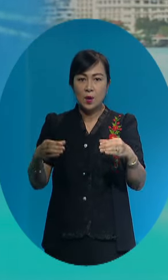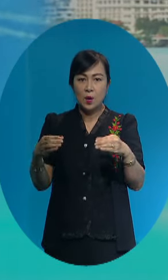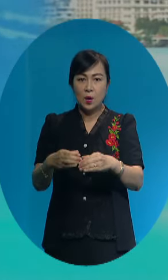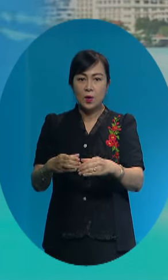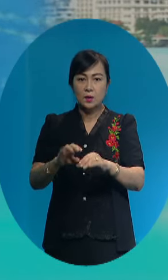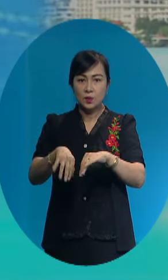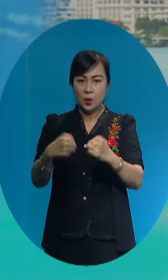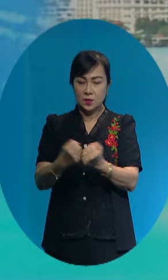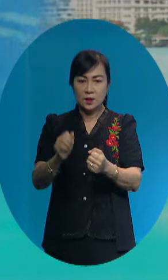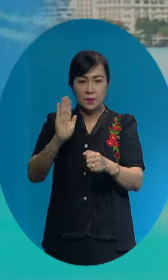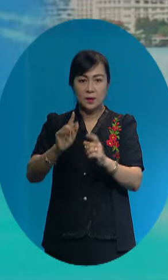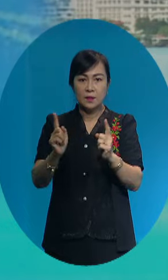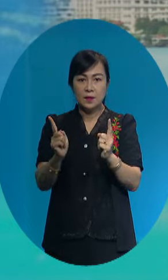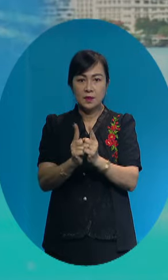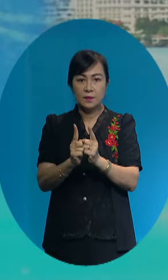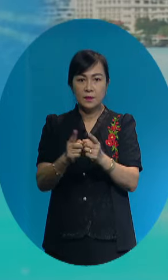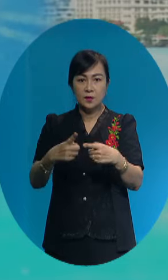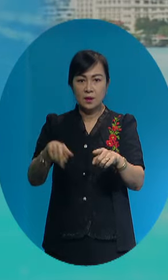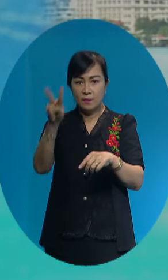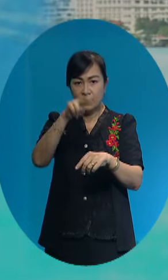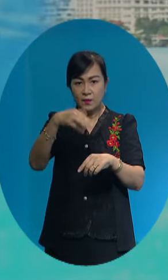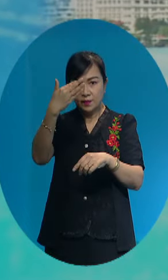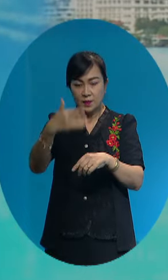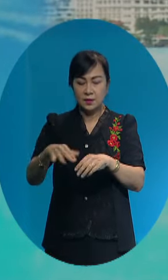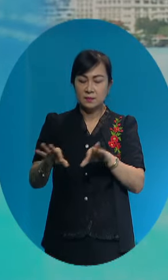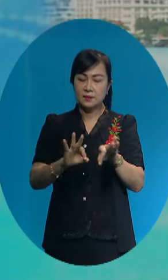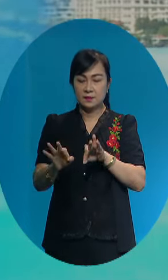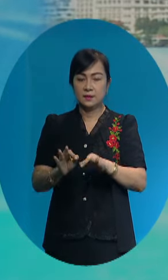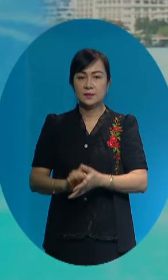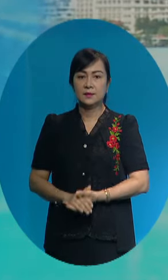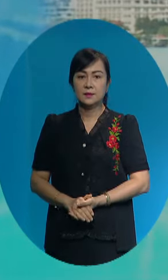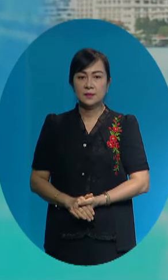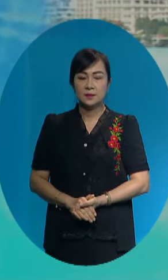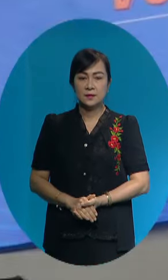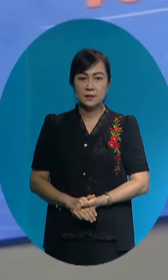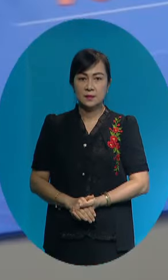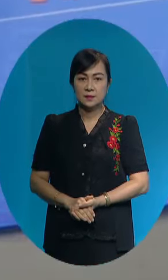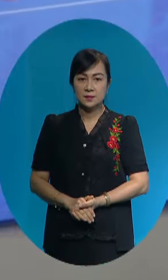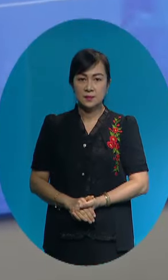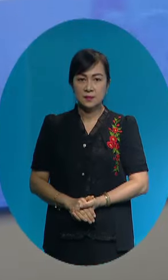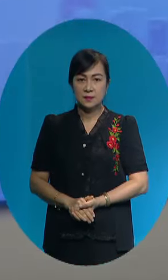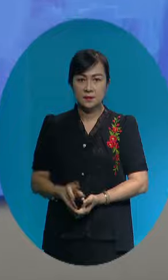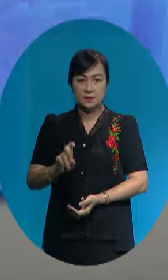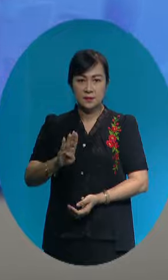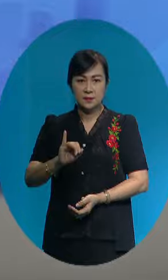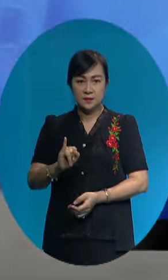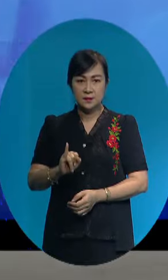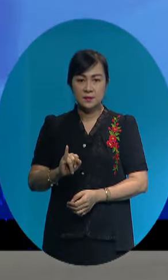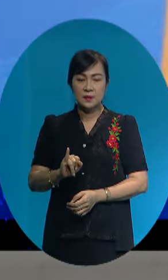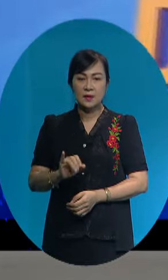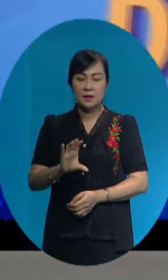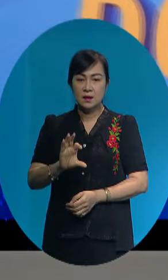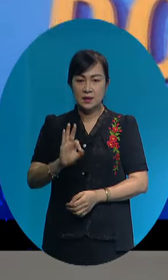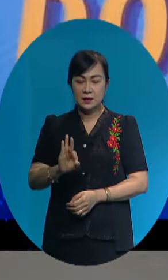hội nghị đang được tổ chức bắt đầu là buổi gặp gỡ doanh nghiệp Việt vừa diễn ra tại thành phố Hồ Chí Minh vbi Global